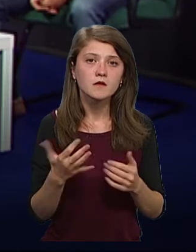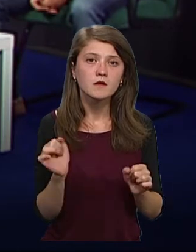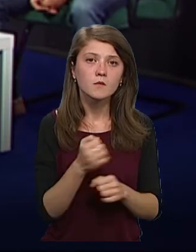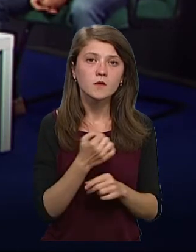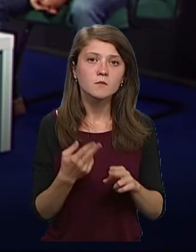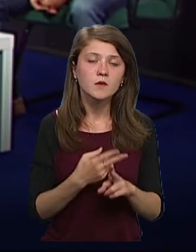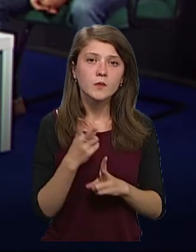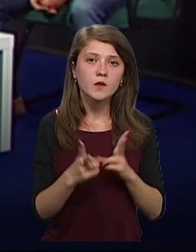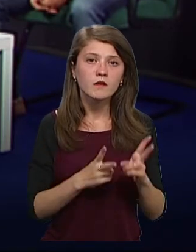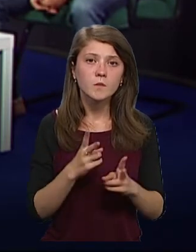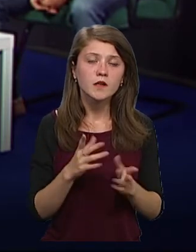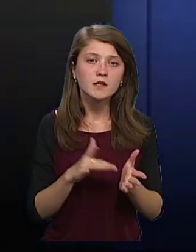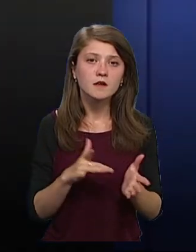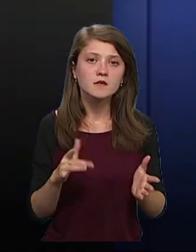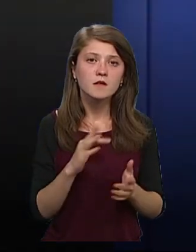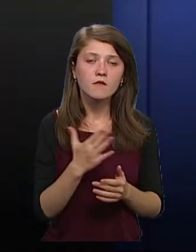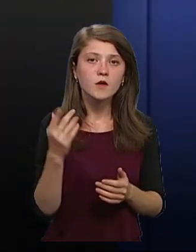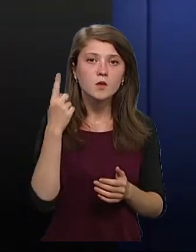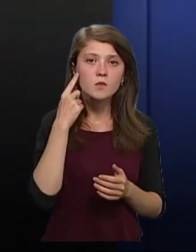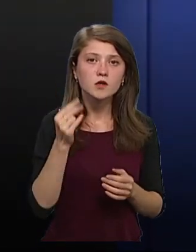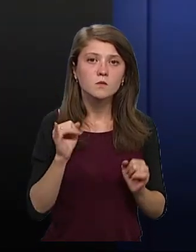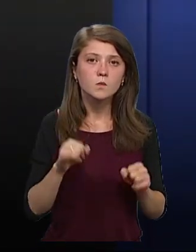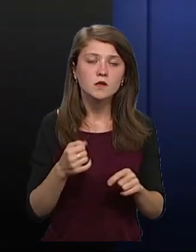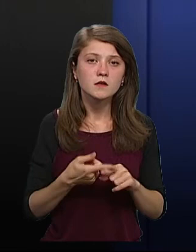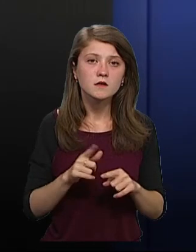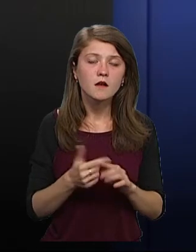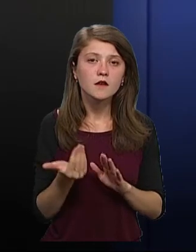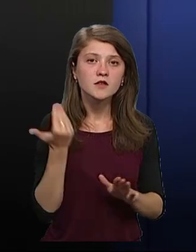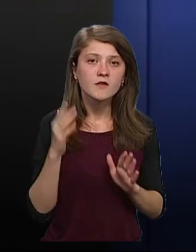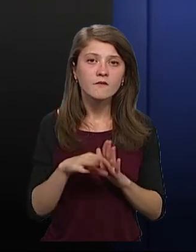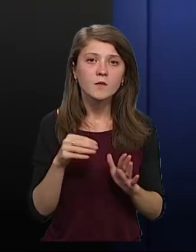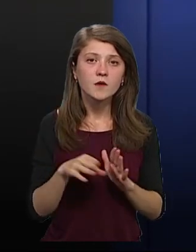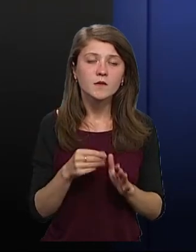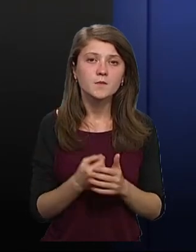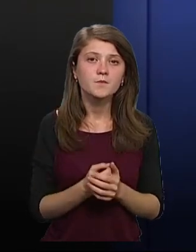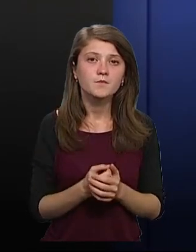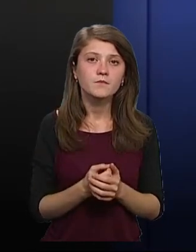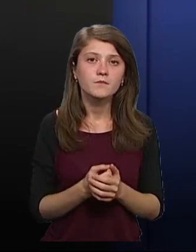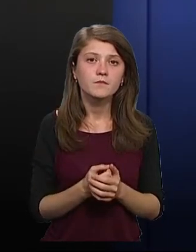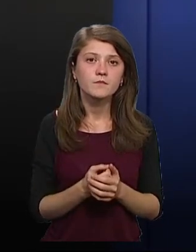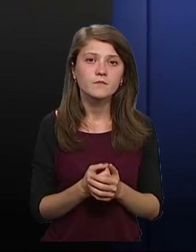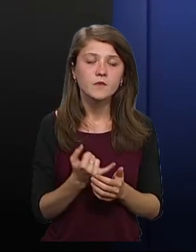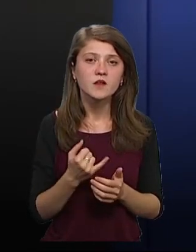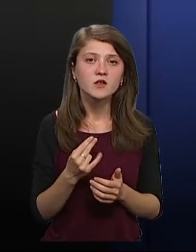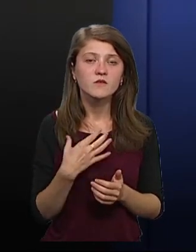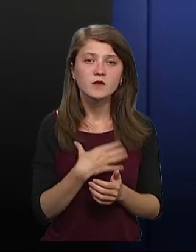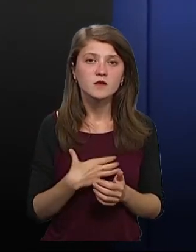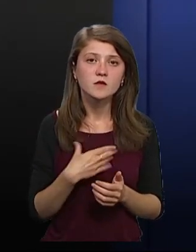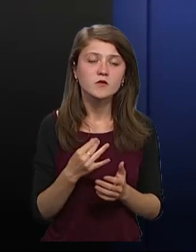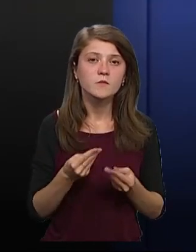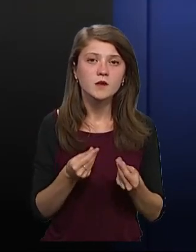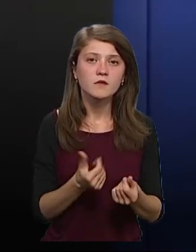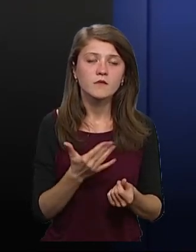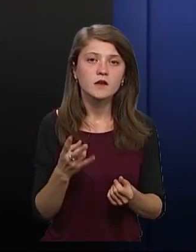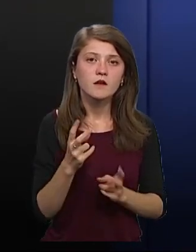без реформи децентралізації. Скажіть, як ви гадаєте, чи можливі ці дочасні вибори, бо питання не знято, і важливіше, чи вплинуть вони